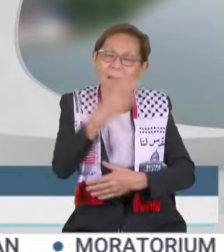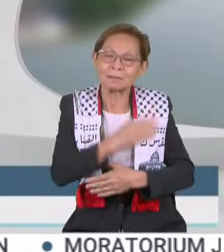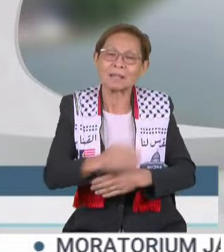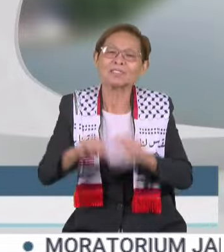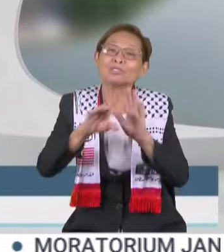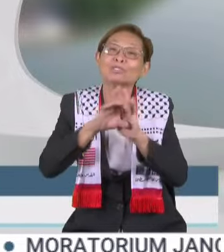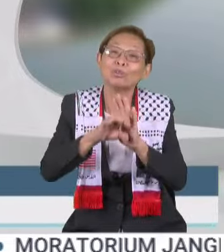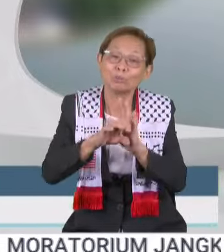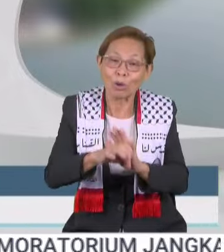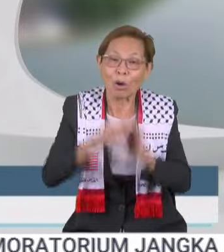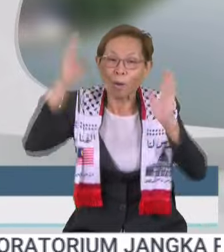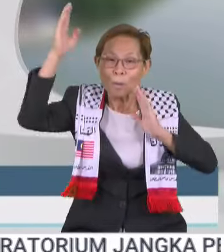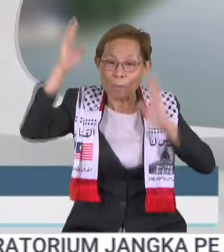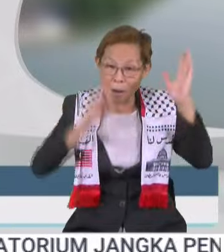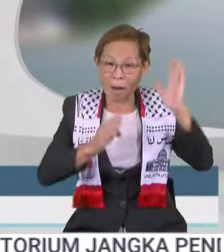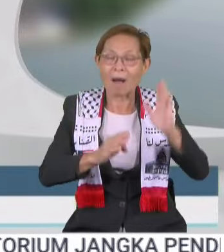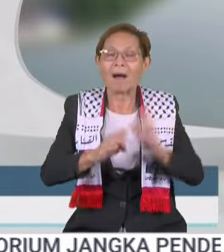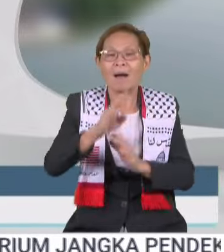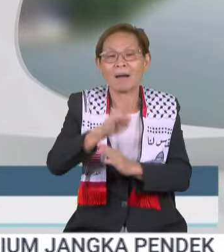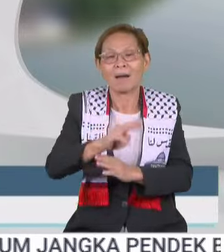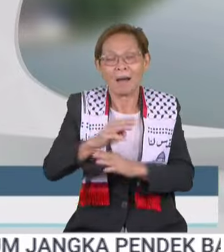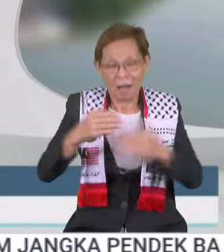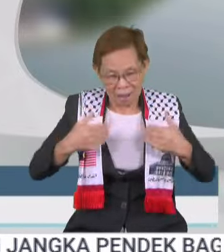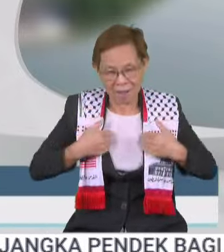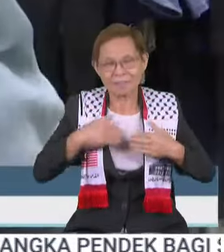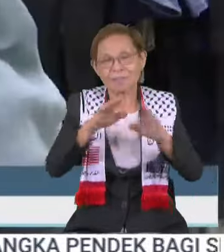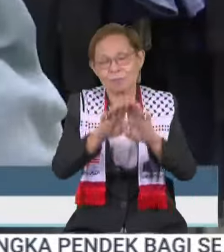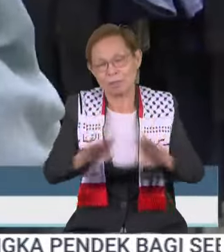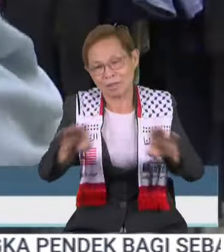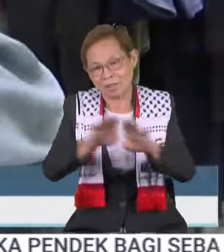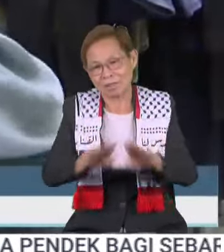iktibar. Alicia Ornella Michael ada butirannya.